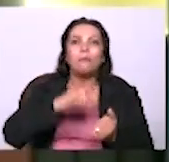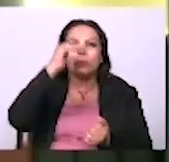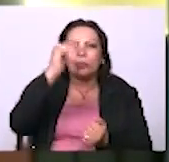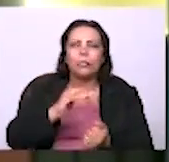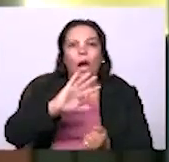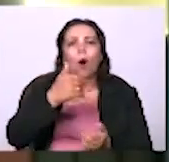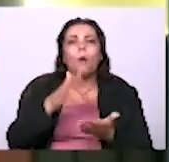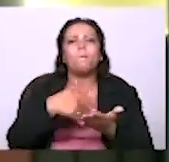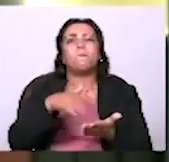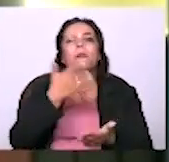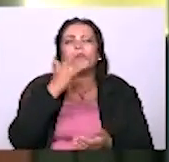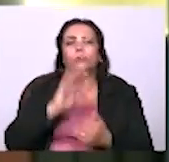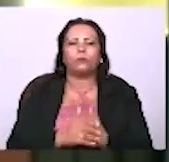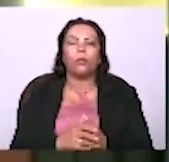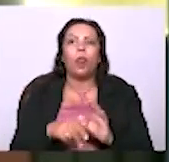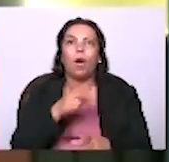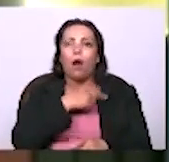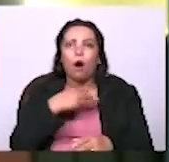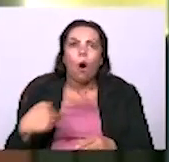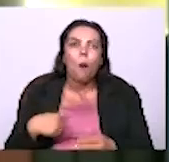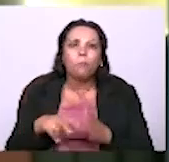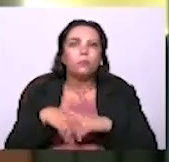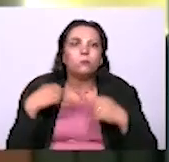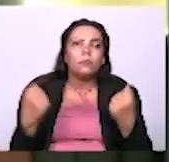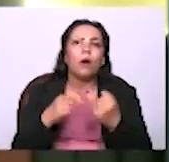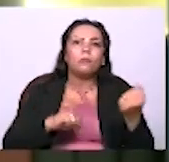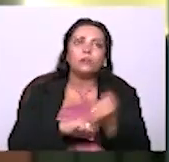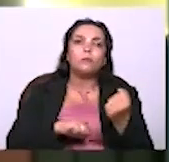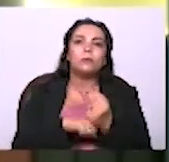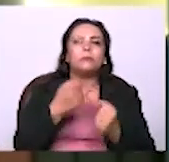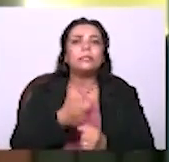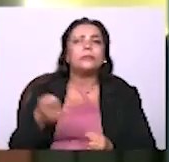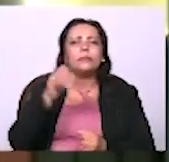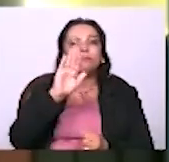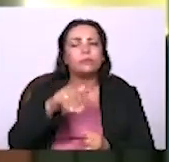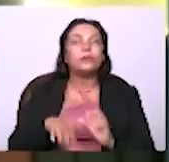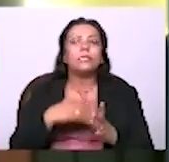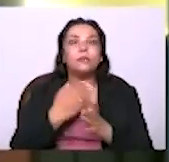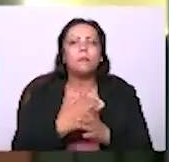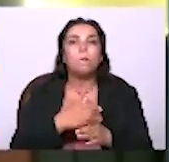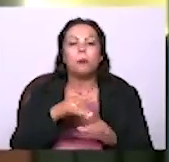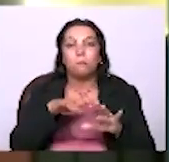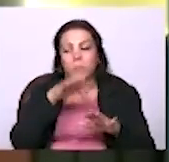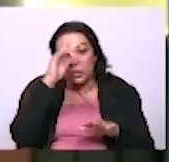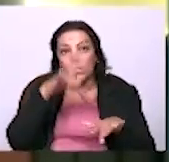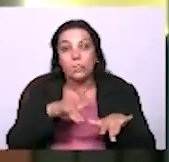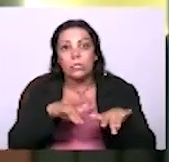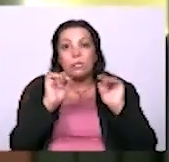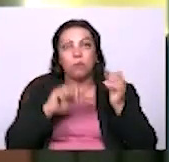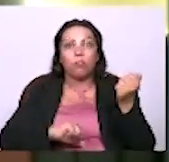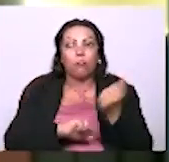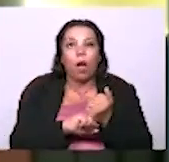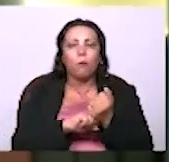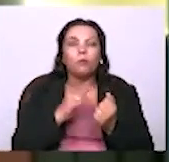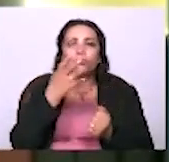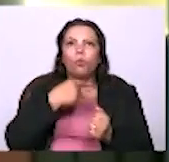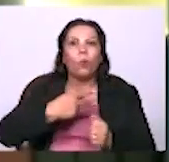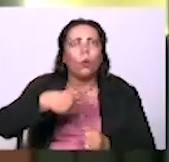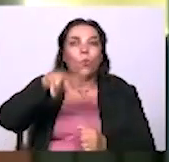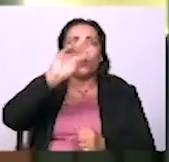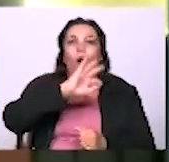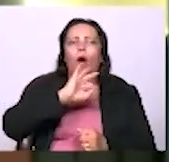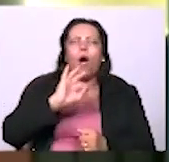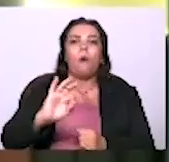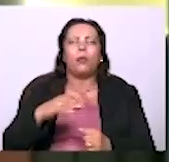يشيله لكن طبعا الحكومه لا تزال بتدعم وتدعمها بدرجه كبيره لانها لو رفعت الدعم بصوره نهائيه هتبقى الاسعار